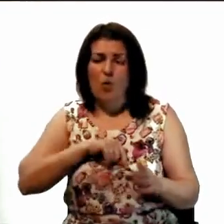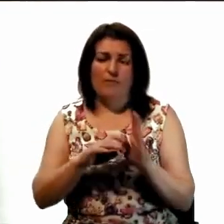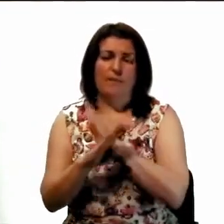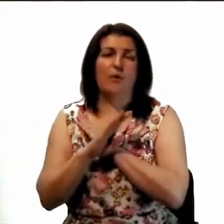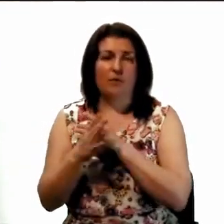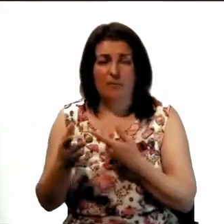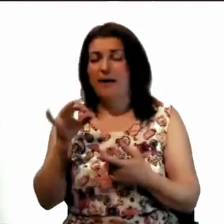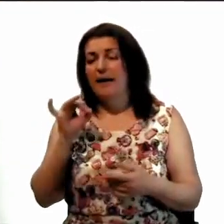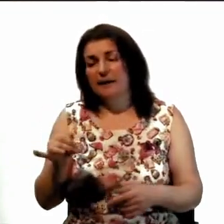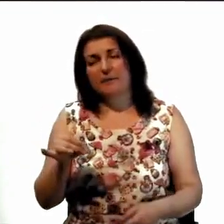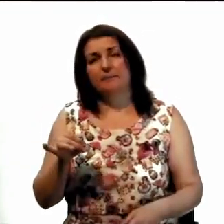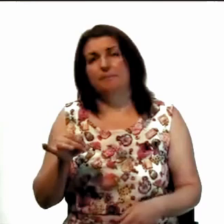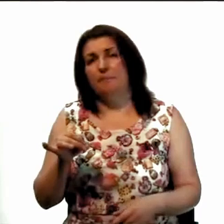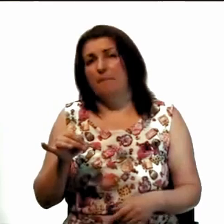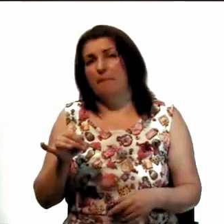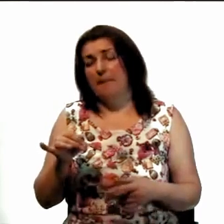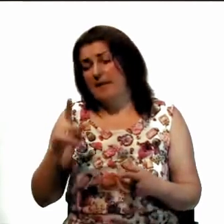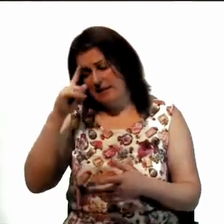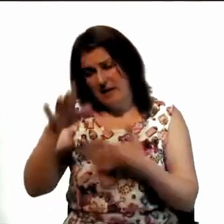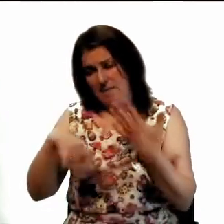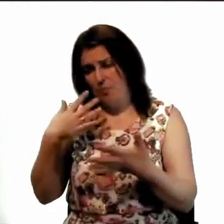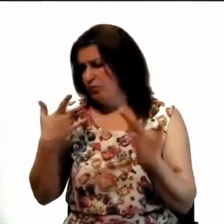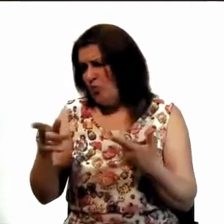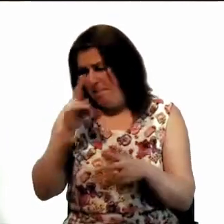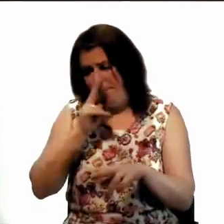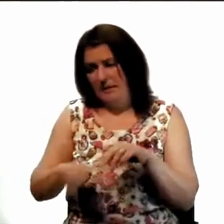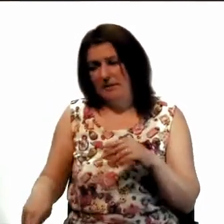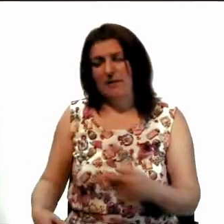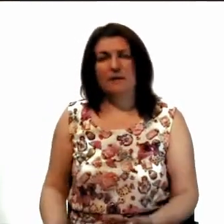и заблудшим, потерянным.